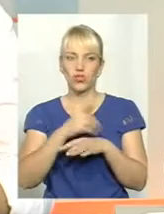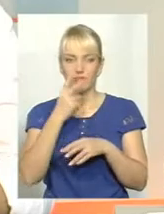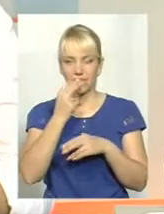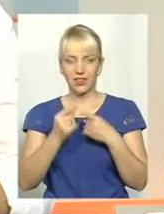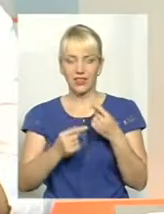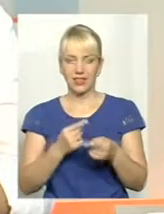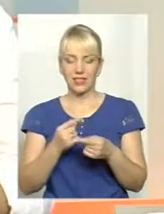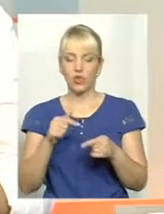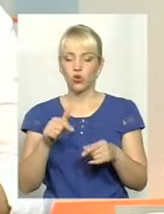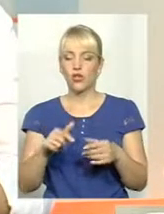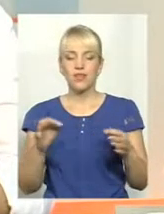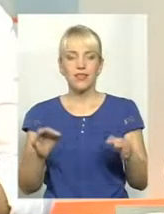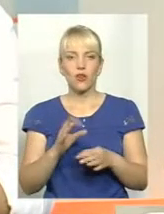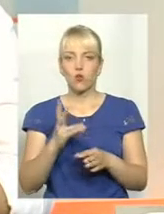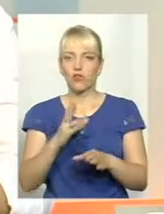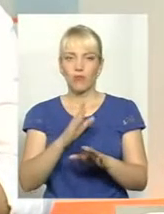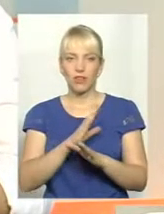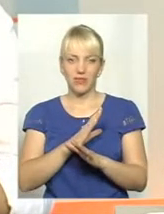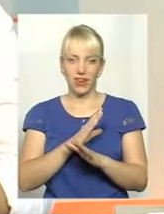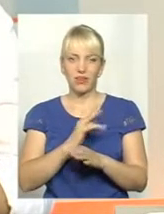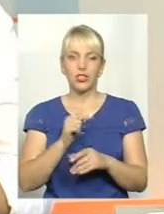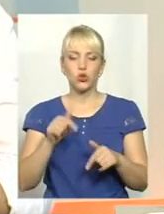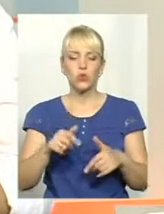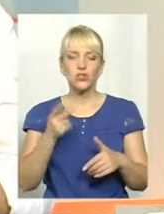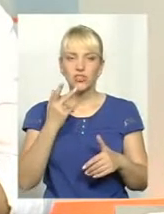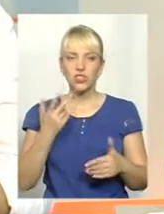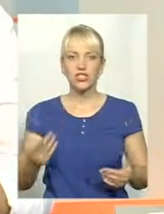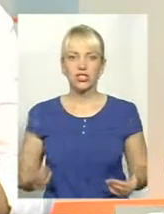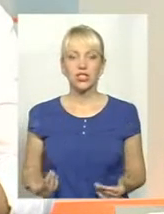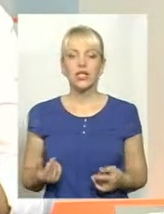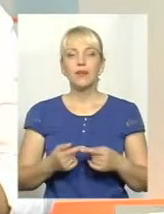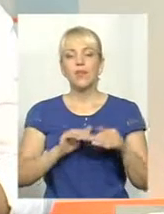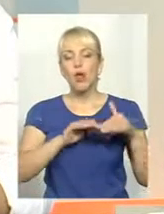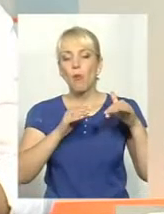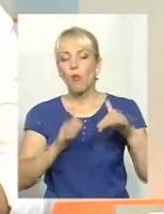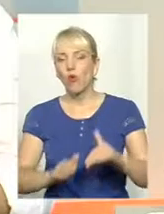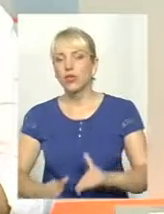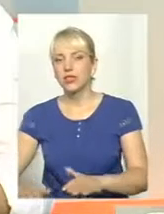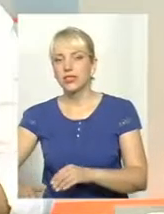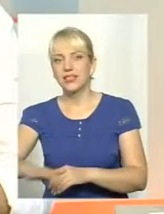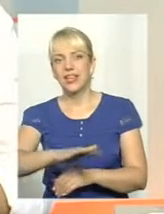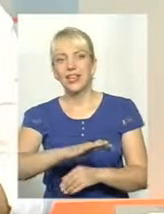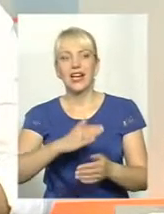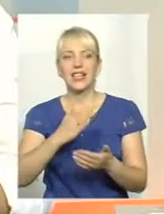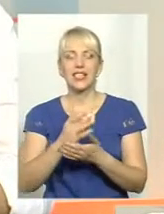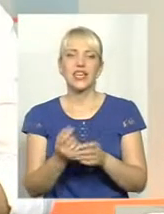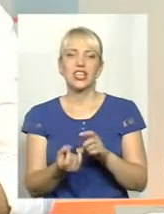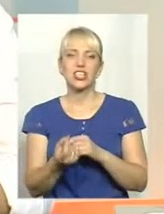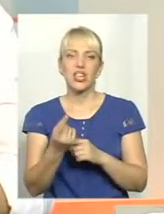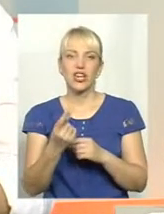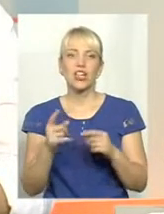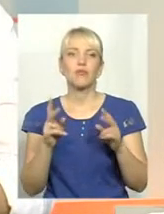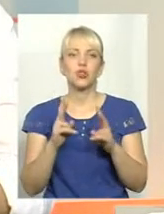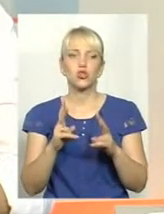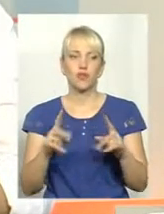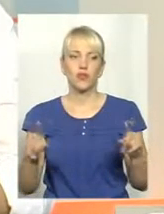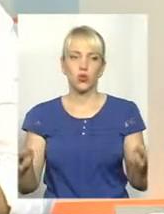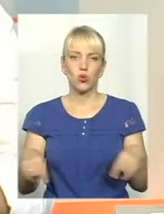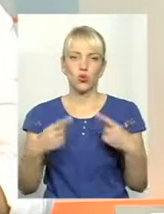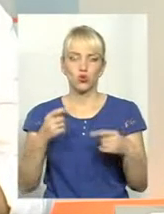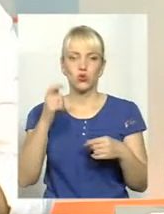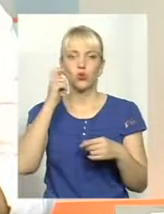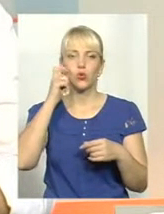загальному область, на мою думку, асоціюється саме з цим. Ну, і, звичайно, що прекрасні народні традиції. Вони